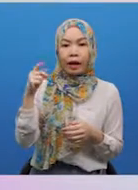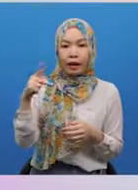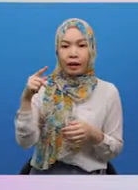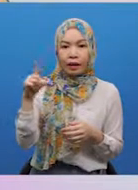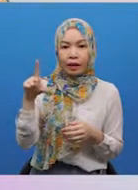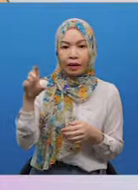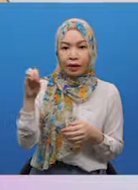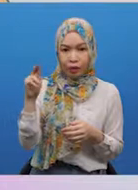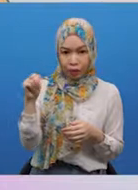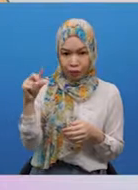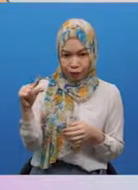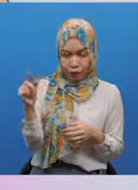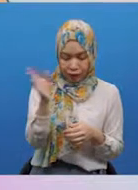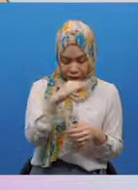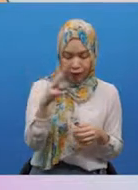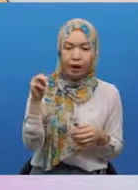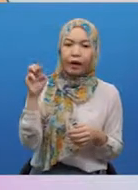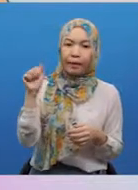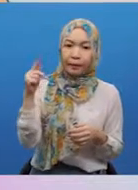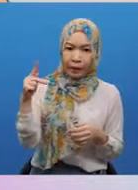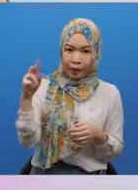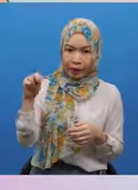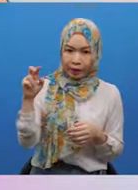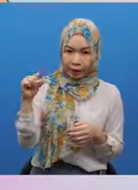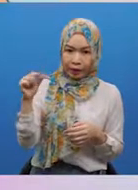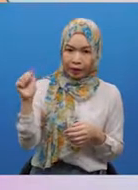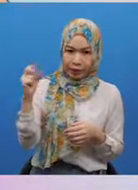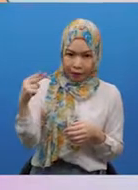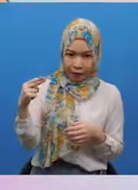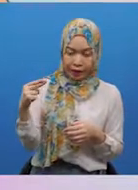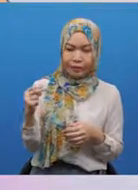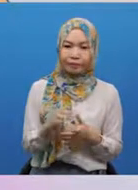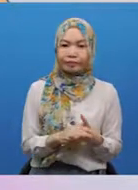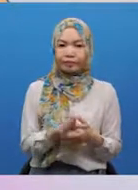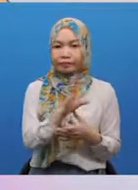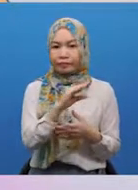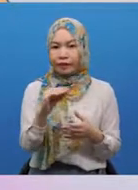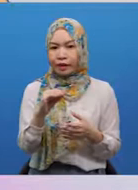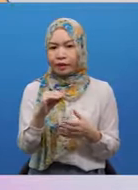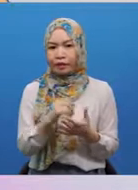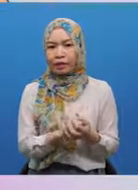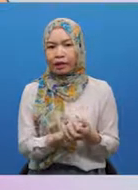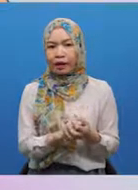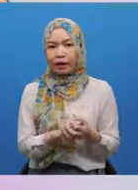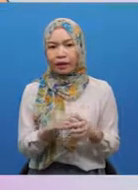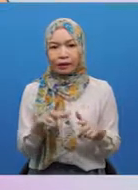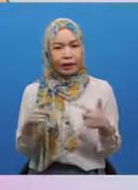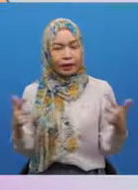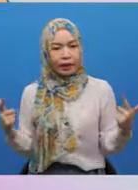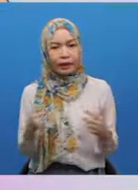keluarga ikatan perkahwinan iaitu mertua, menantu, ipar dan